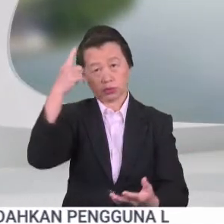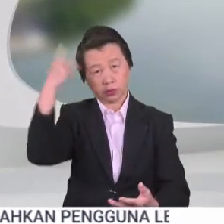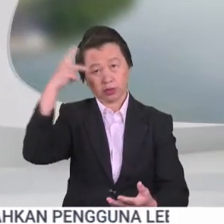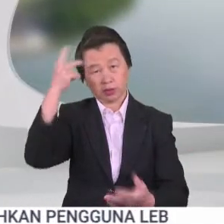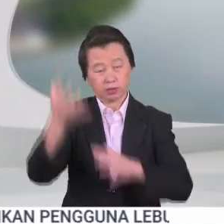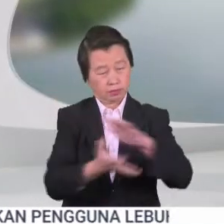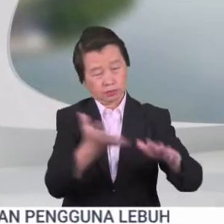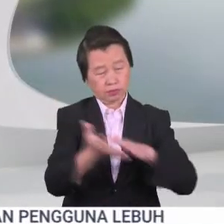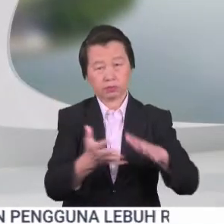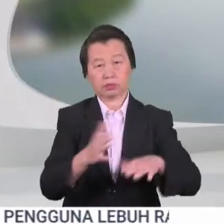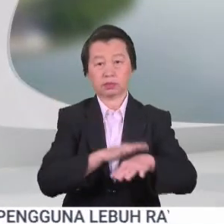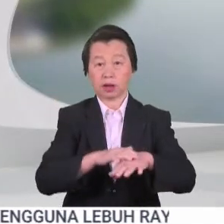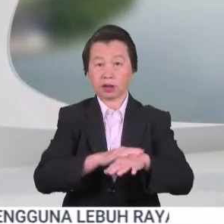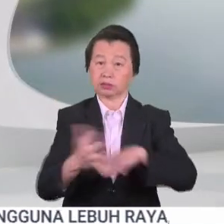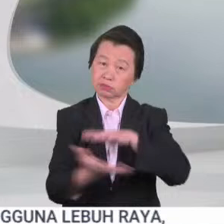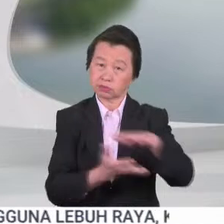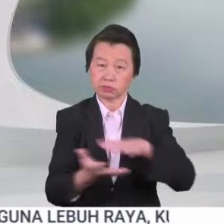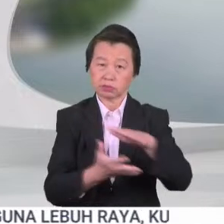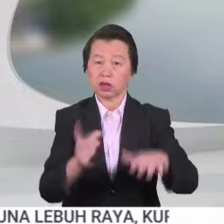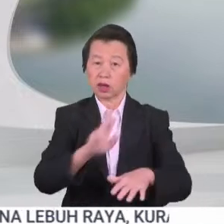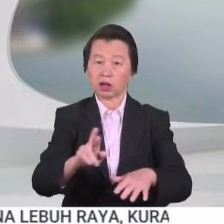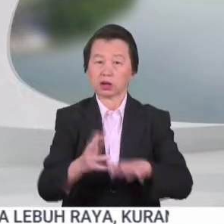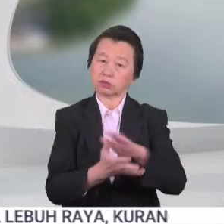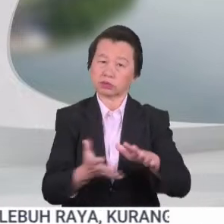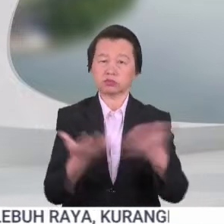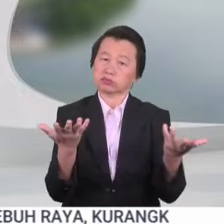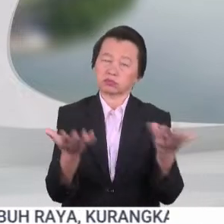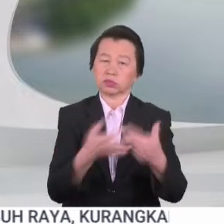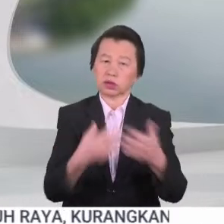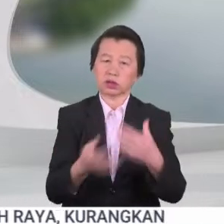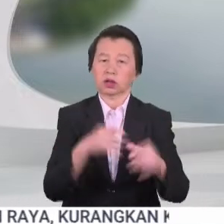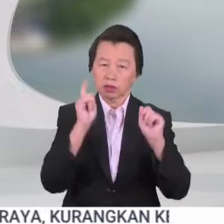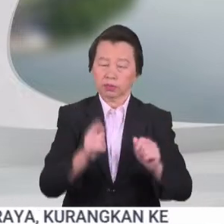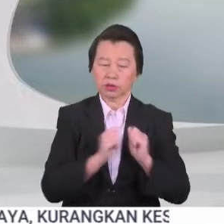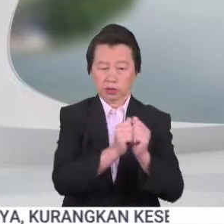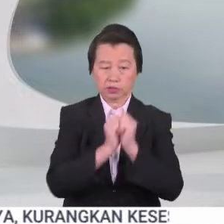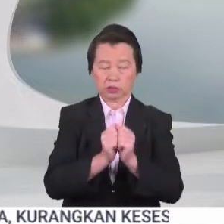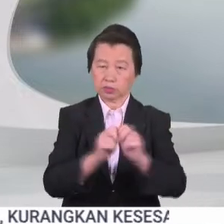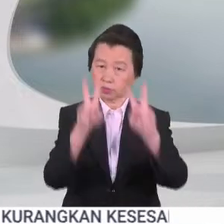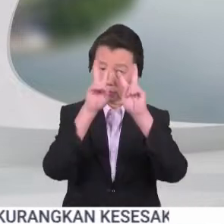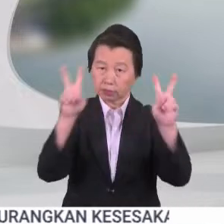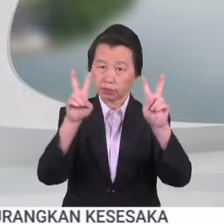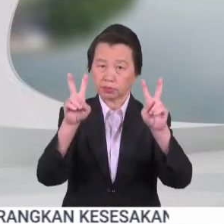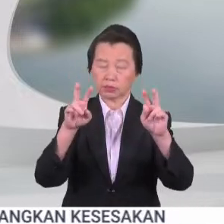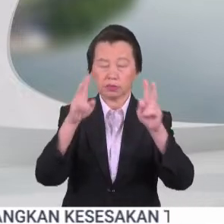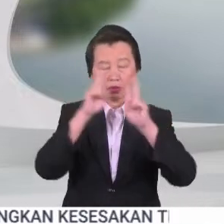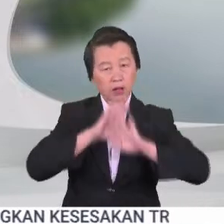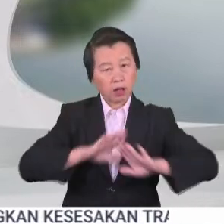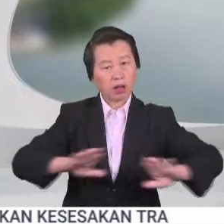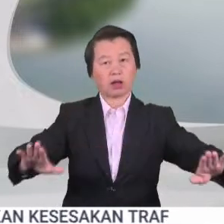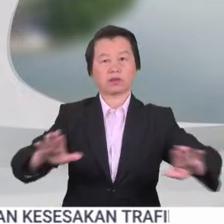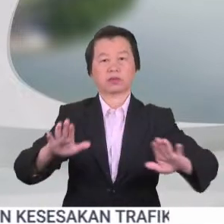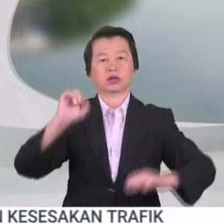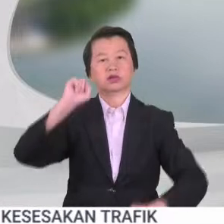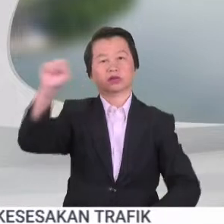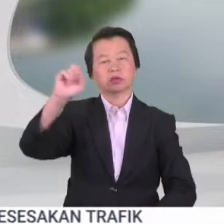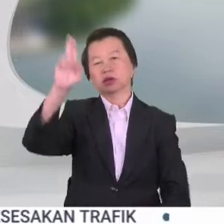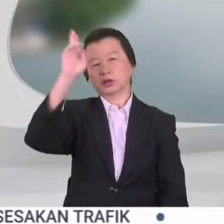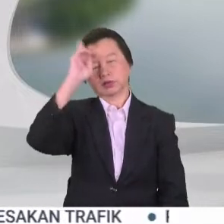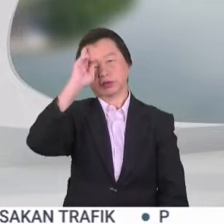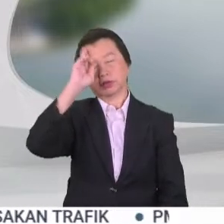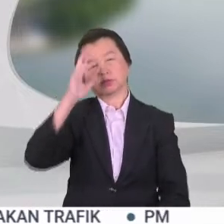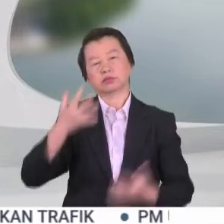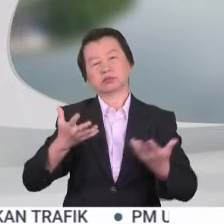politik bangsa dan agama perlu bersama-sama mengekalkan keamanan keharmonian negeri Sabah seperti yang